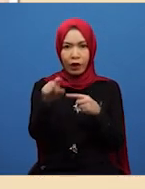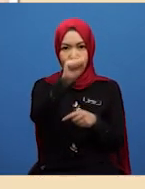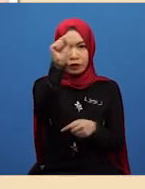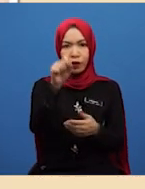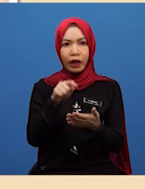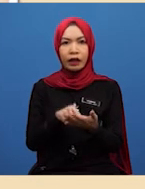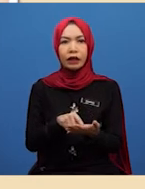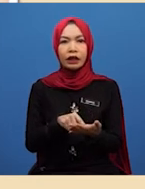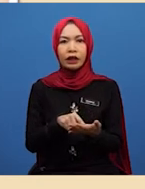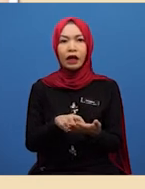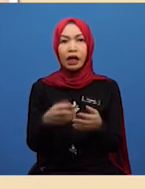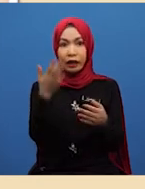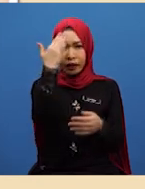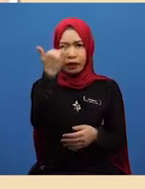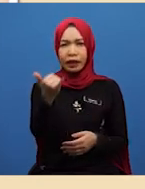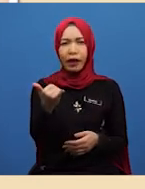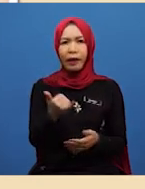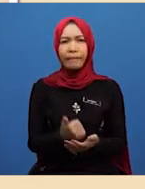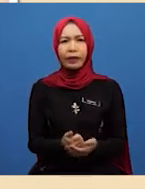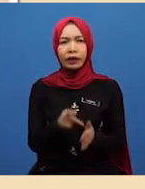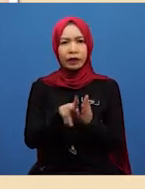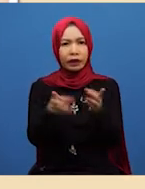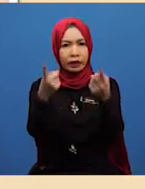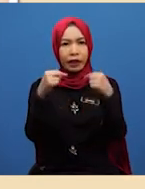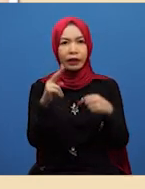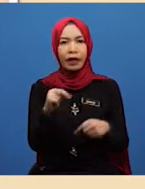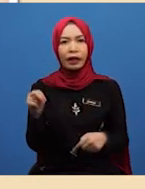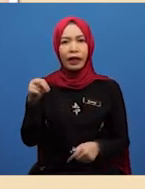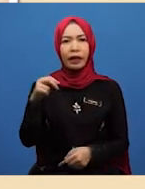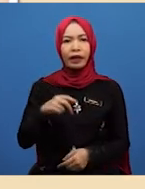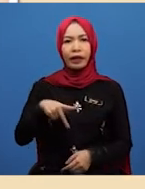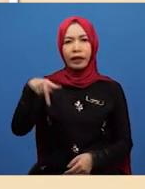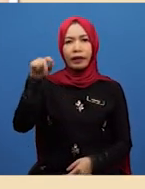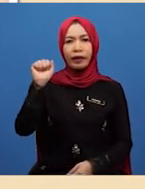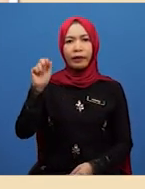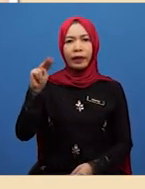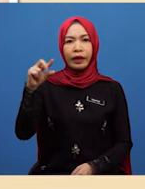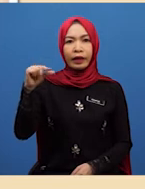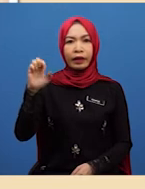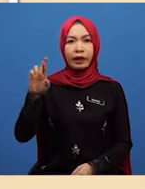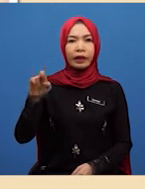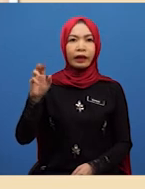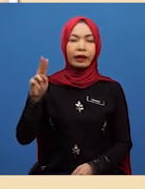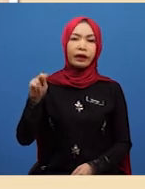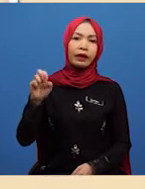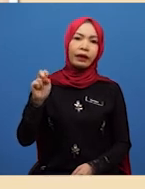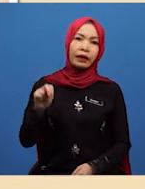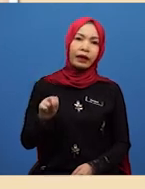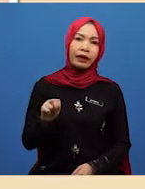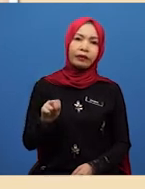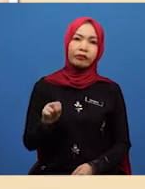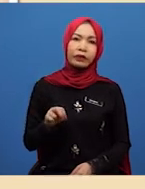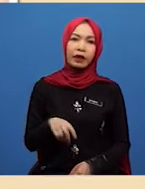anda, mengapakah kedatangan Pangeran Indramakota mengecewakan penduduk tempatan